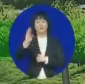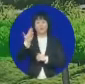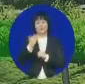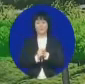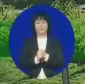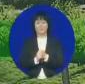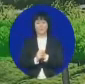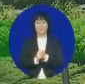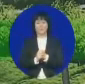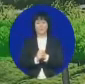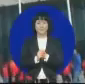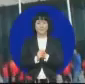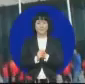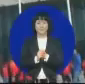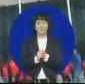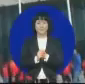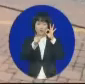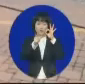있습니다